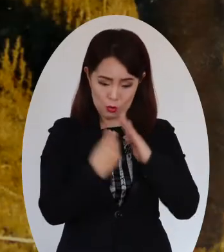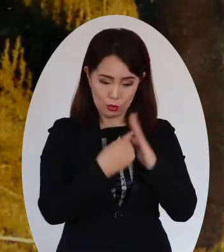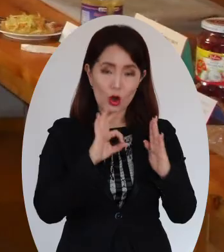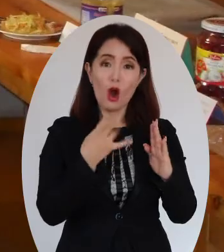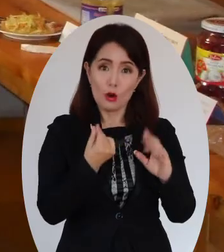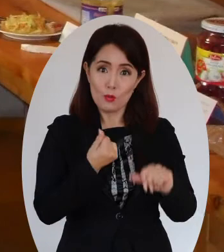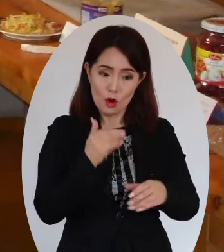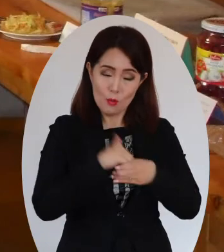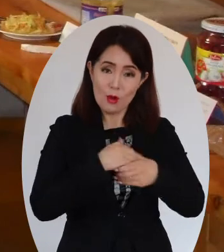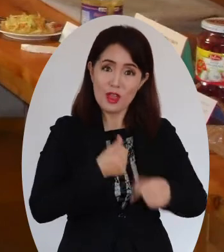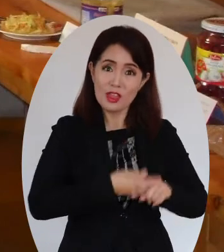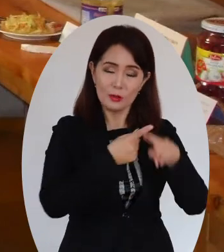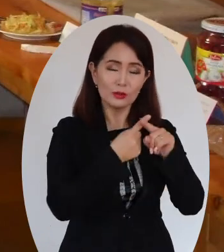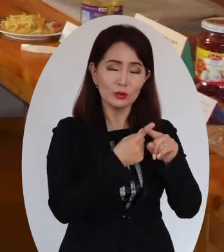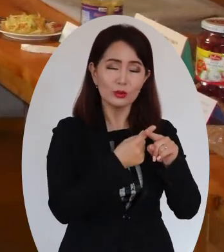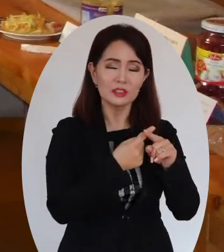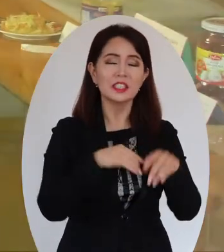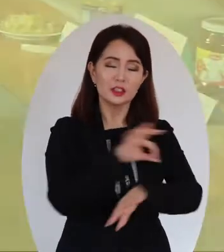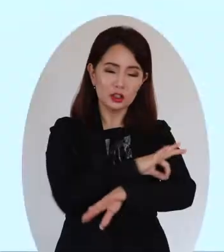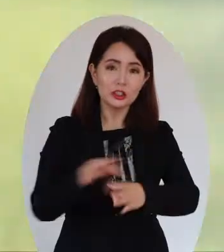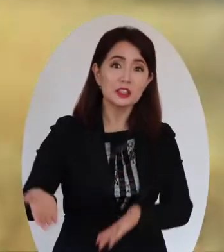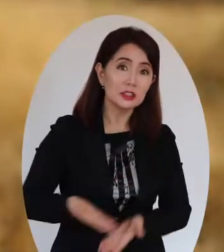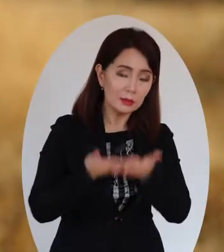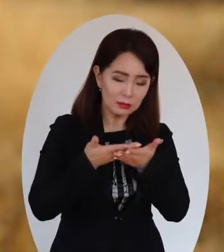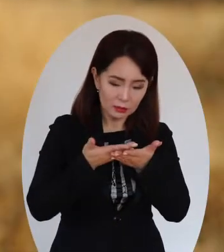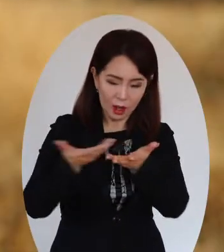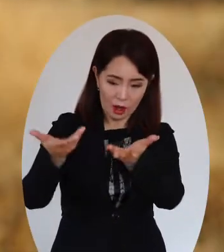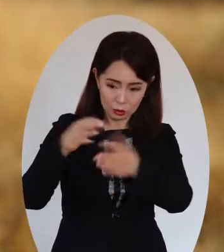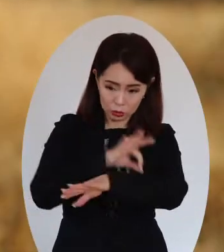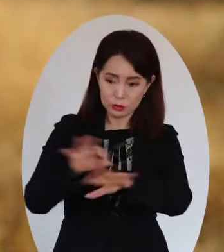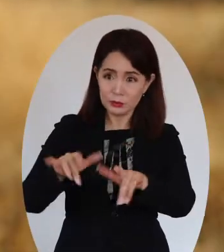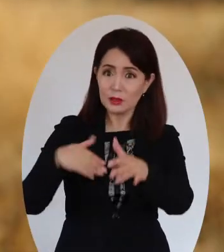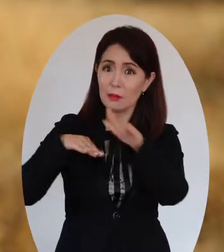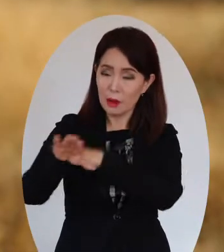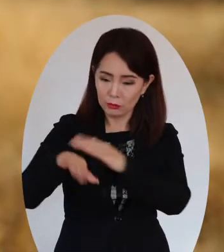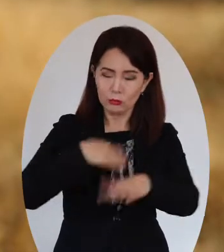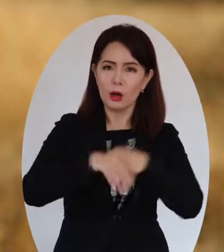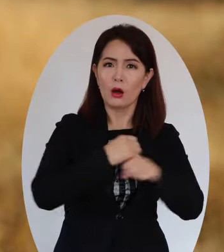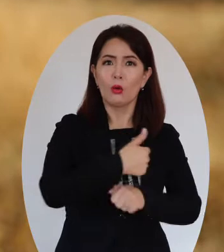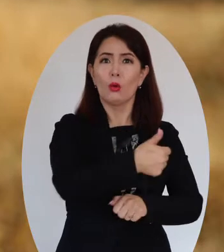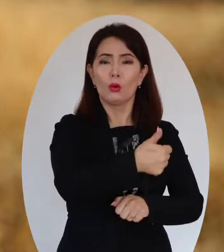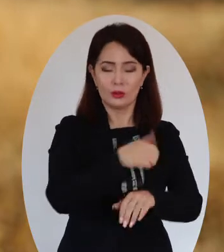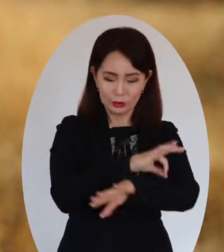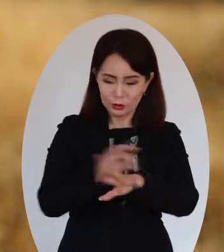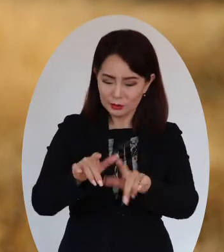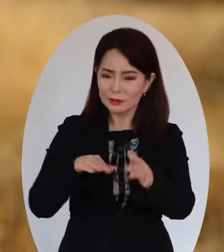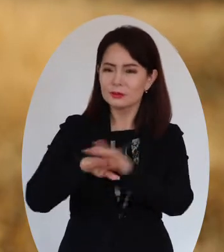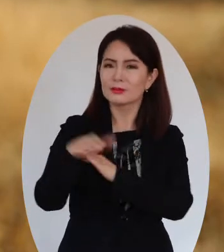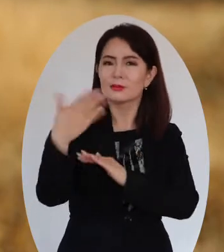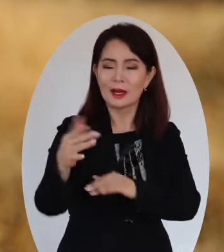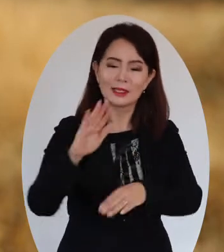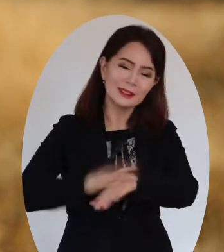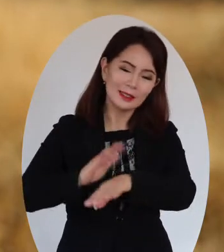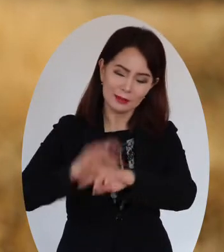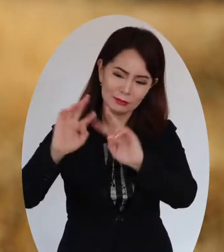хойш бол одоо байнгын ажиллагаатай явж байна. Анх төслөө бичээд очиход бол засаад иргээл явуулдаг. Засаад